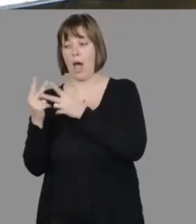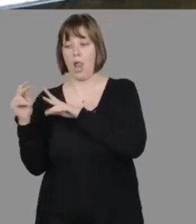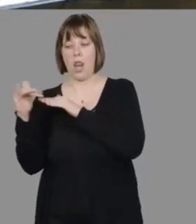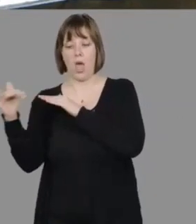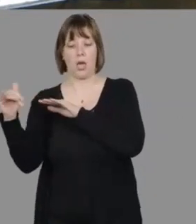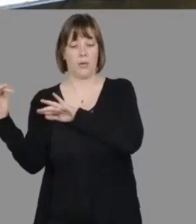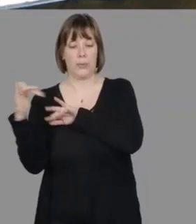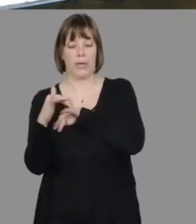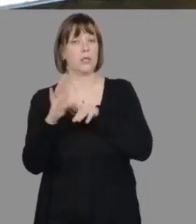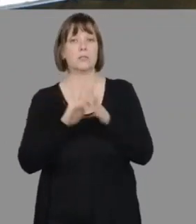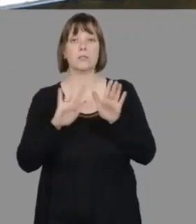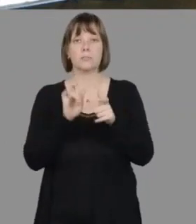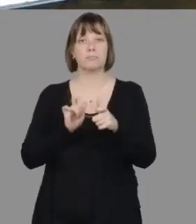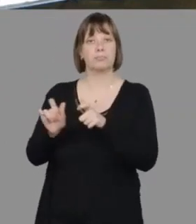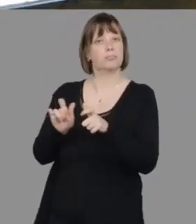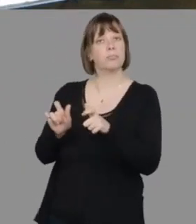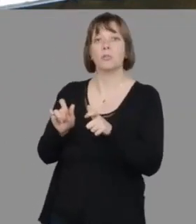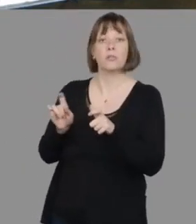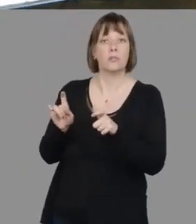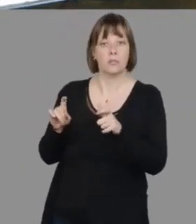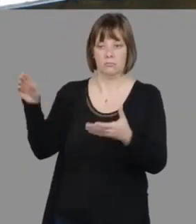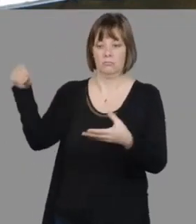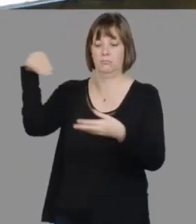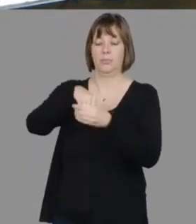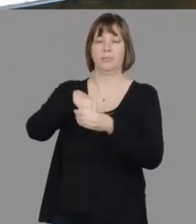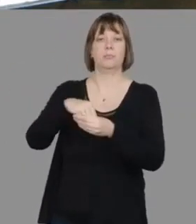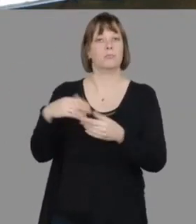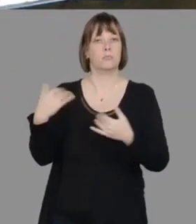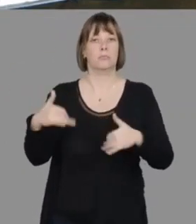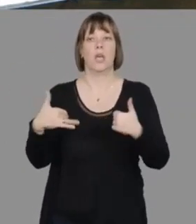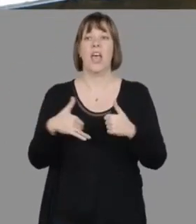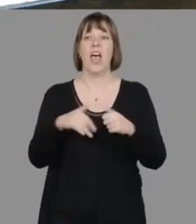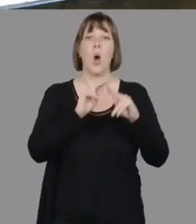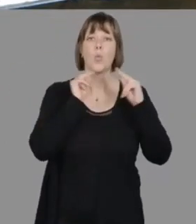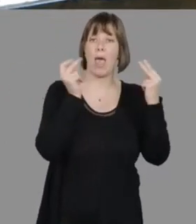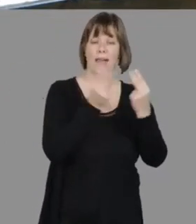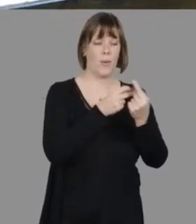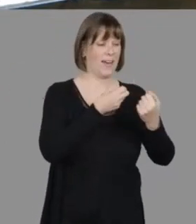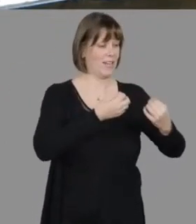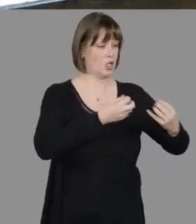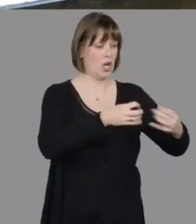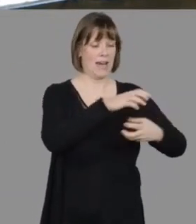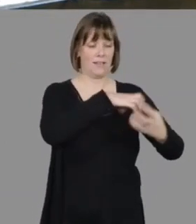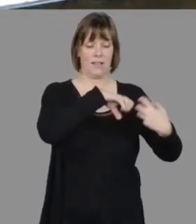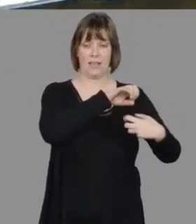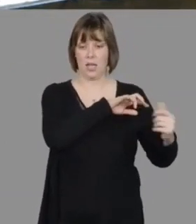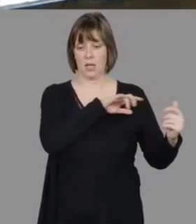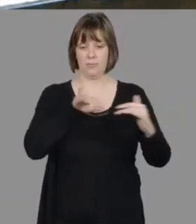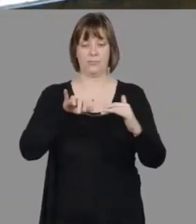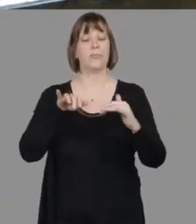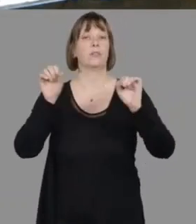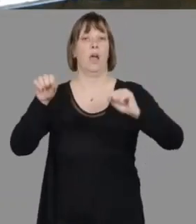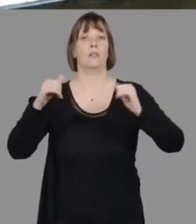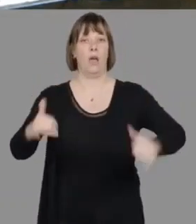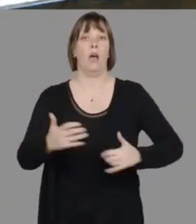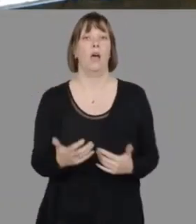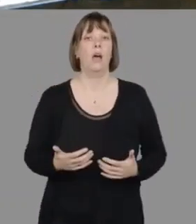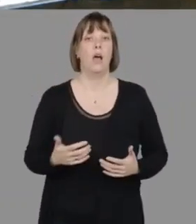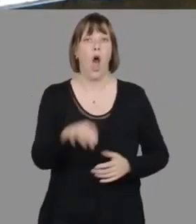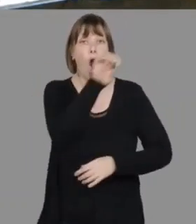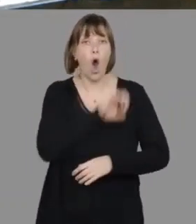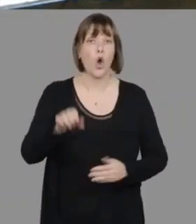Er steht erneut nicht isoliert vom weltweiten Geschehen und den weltweiten Krisen. In Europa ist wieder